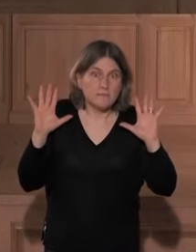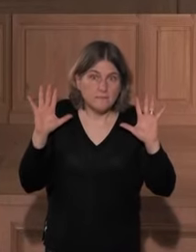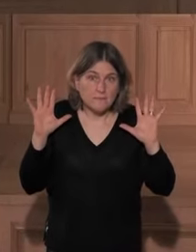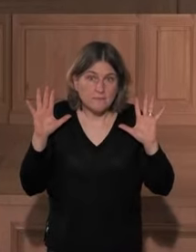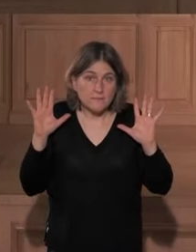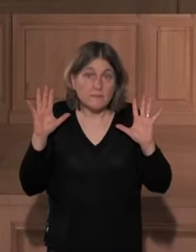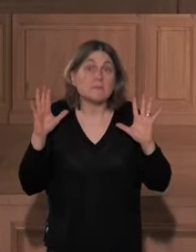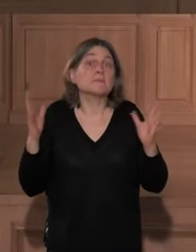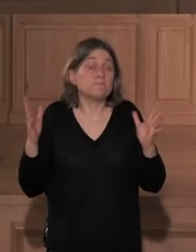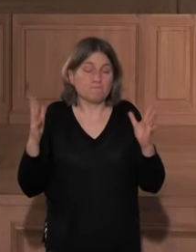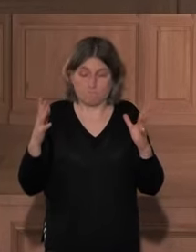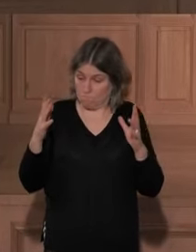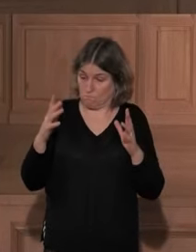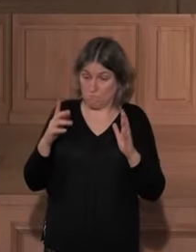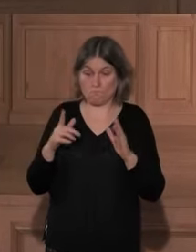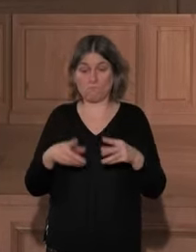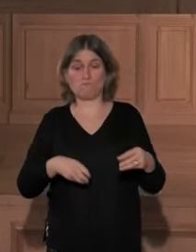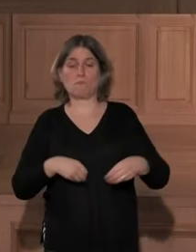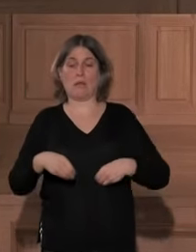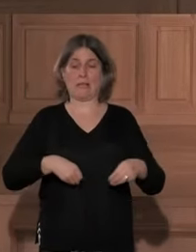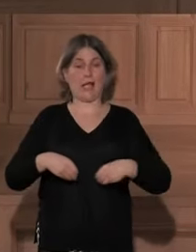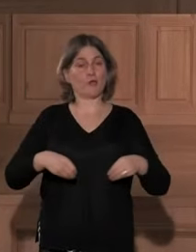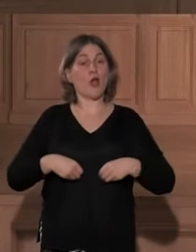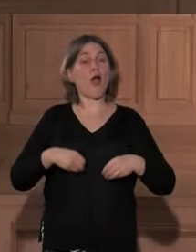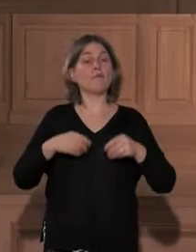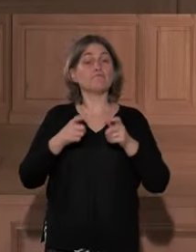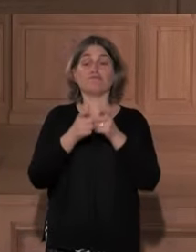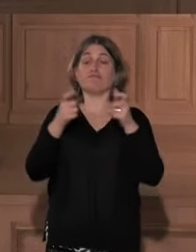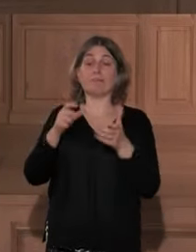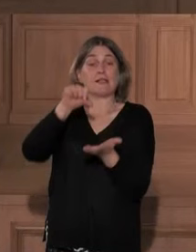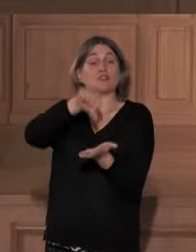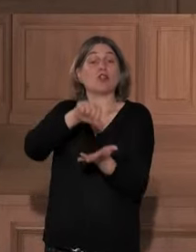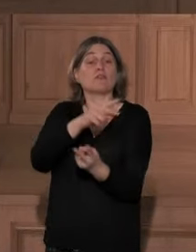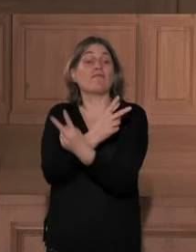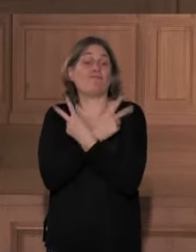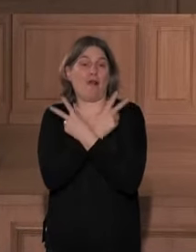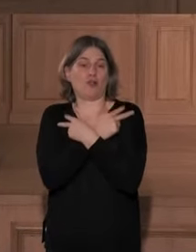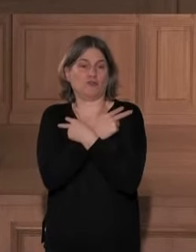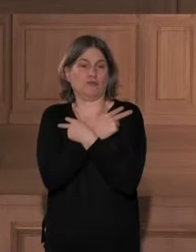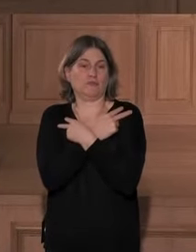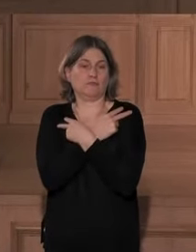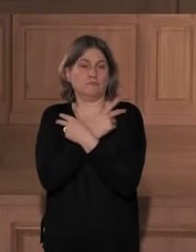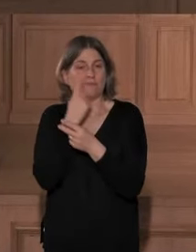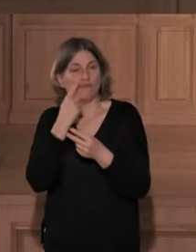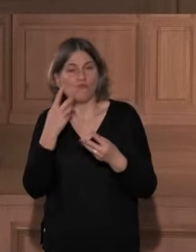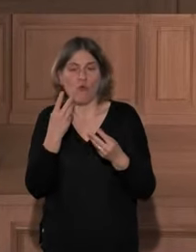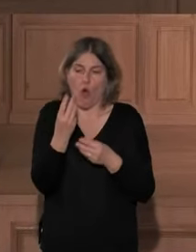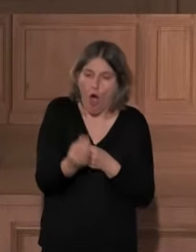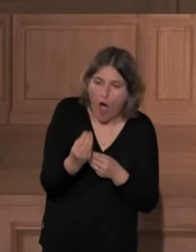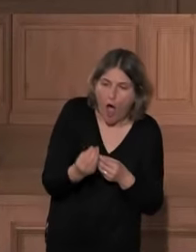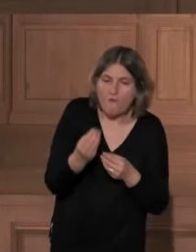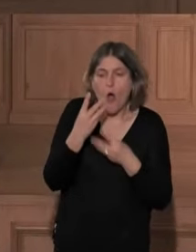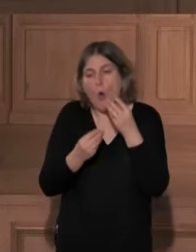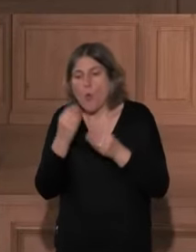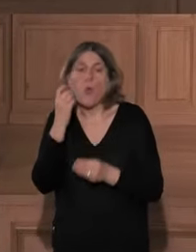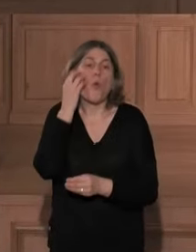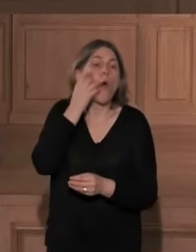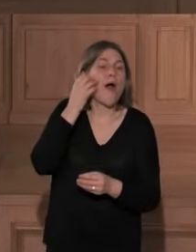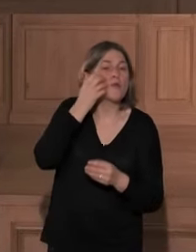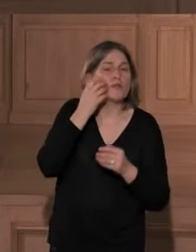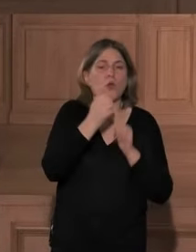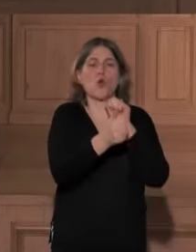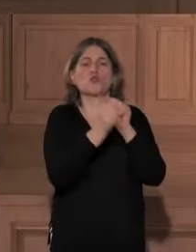Et je suis directeur d'un organisme de vacances qui favorise le développement de l'autonomie de l'enfant ou de l'adolescent à travers les